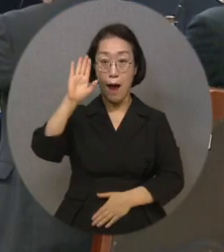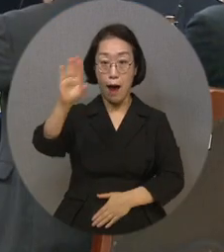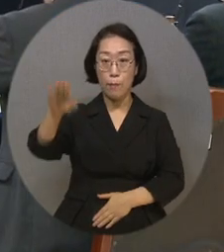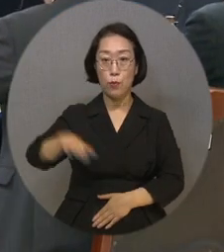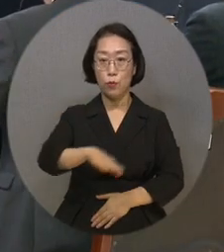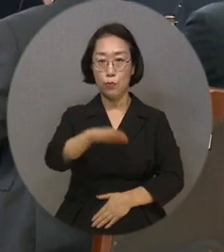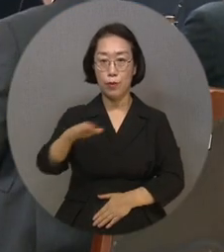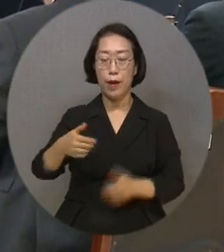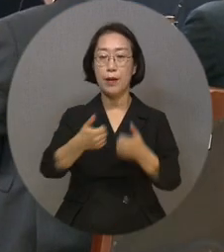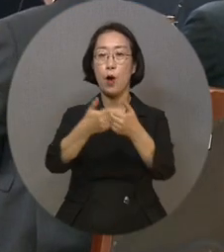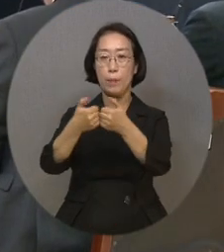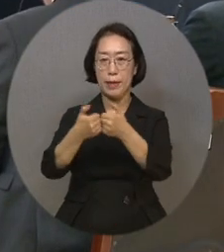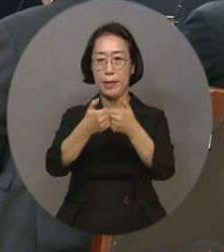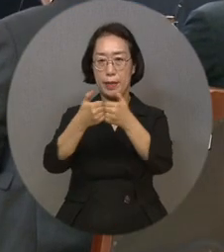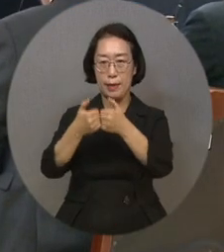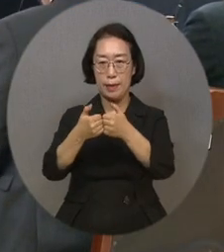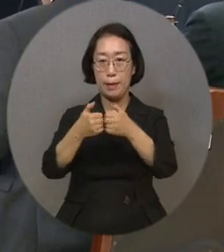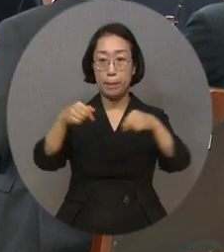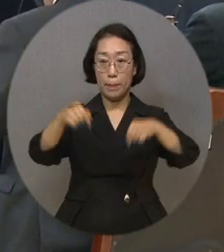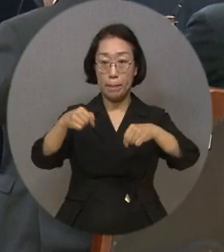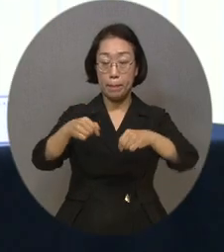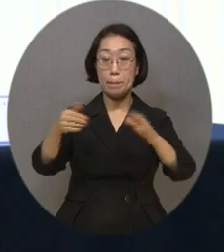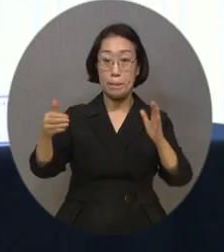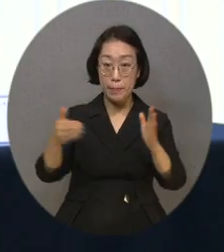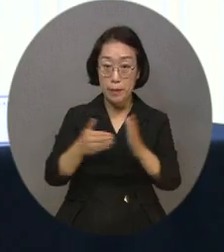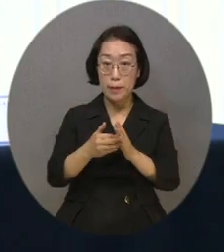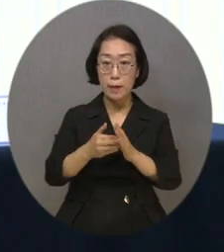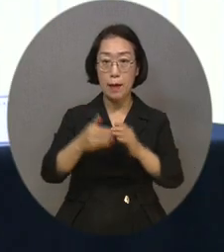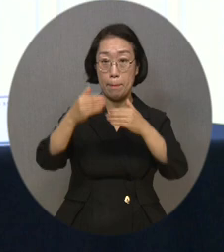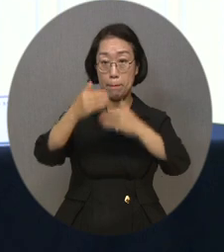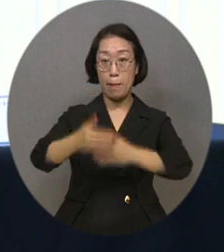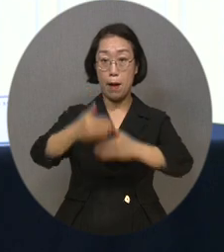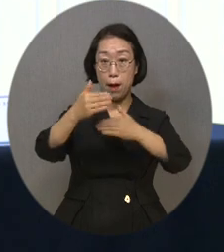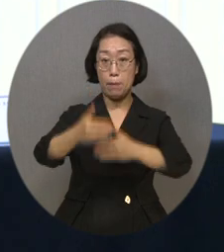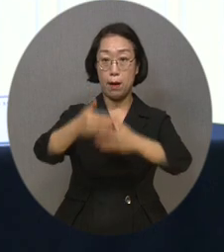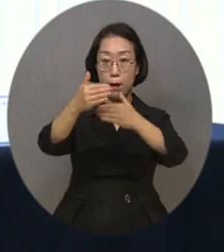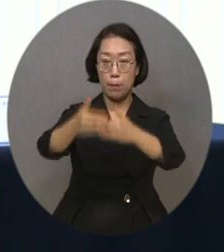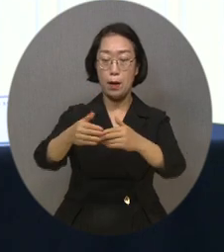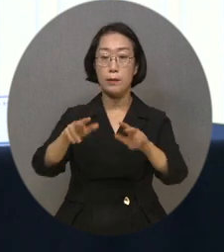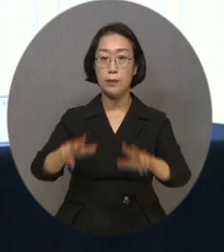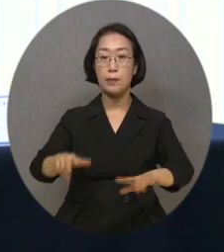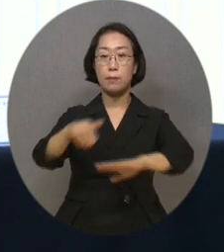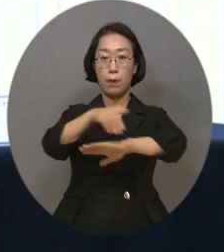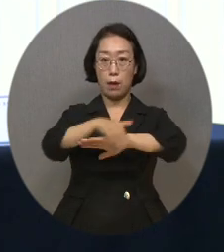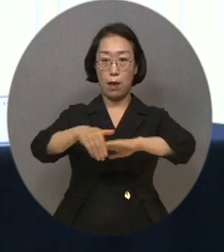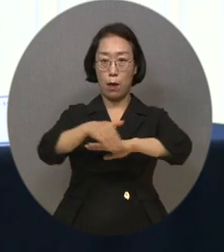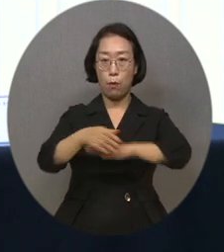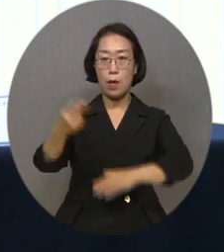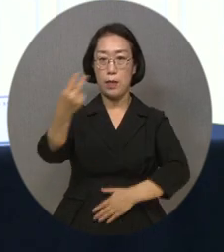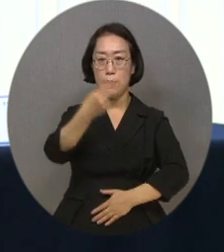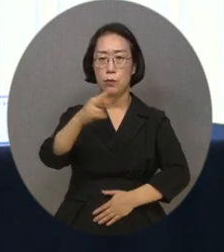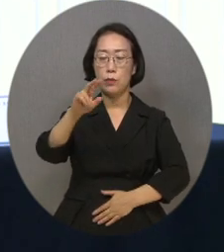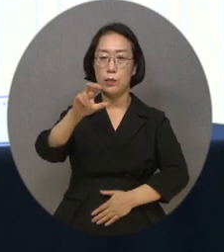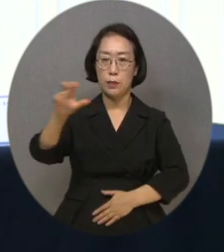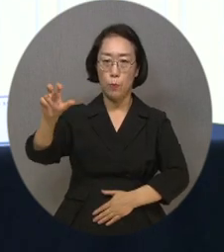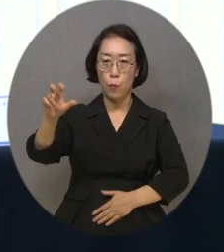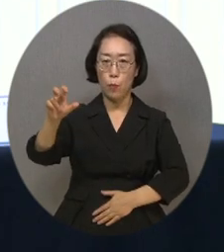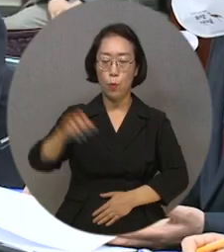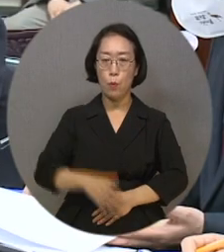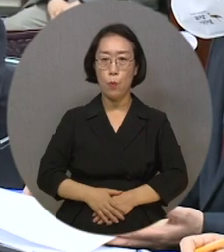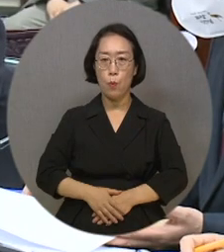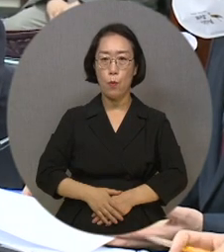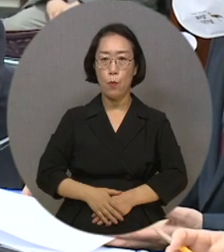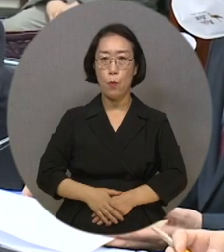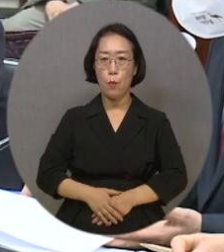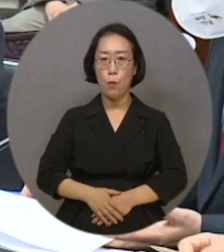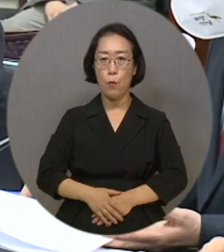실무 협의를 거쳐서 만들어 가야 되는데 이제 지금 현재 계획은 2025년 하반기부터